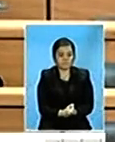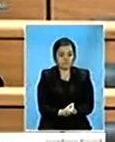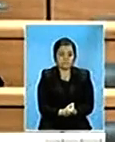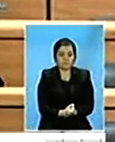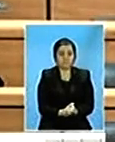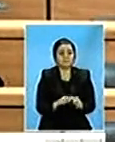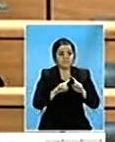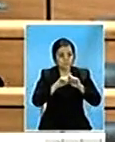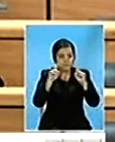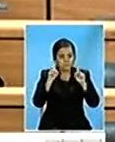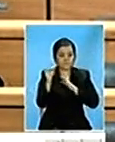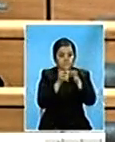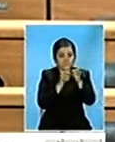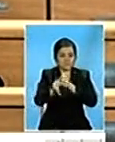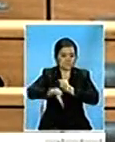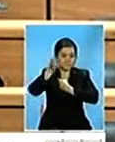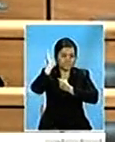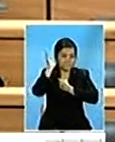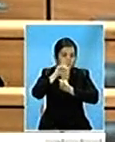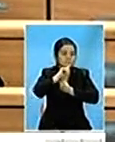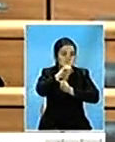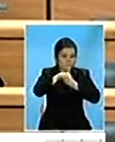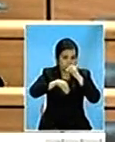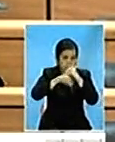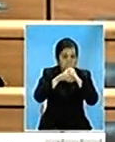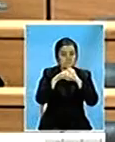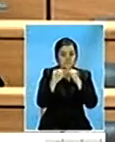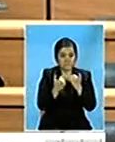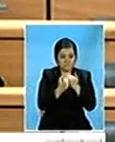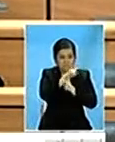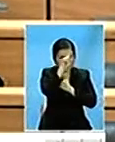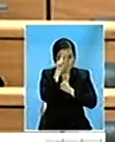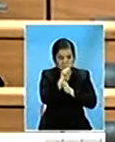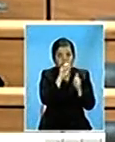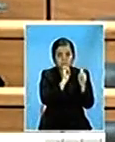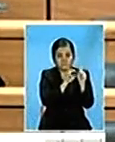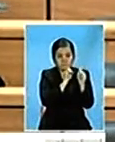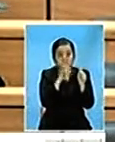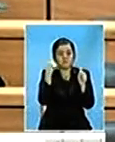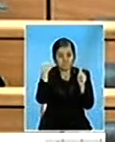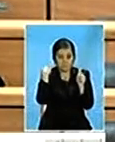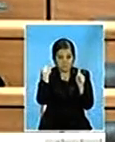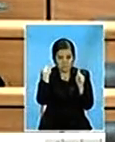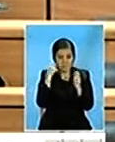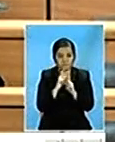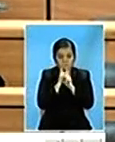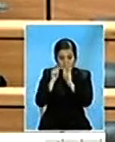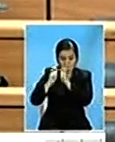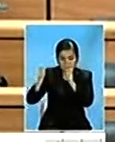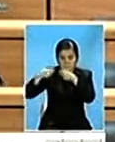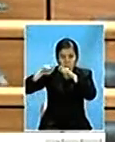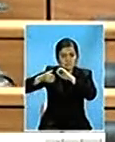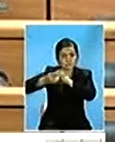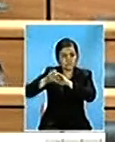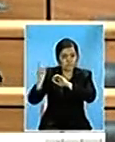แต่ว่าผมจะอภิปรายเพิ่มเติมและมีข้อเสนอแนะบางประการใน2อนุสัญญาคืออนุสัญญา